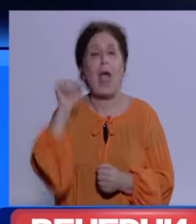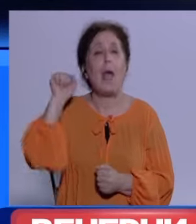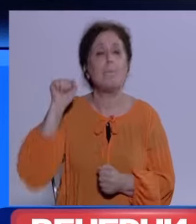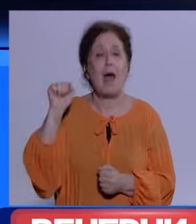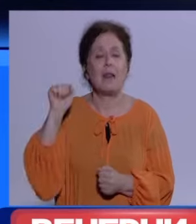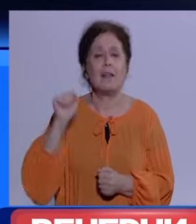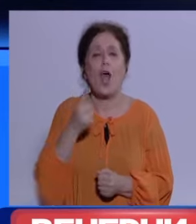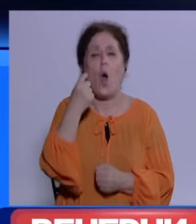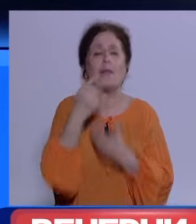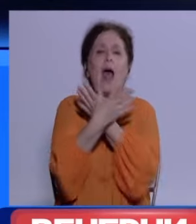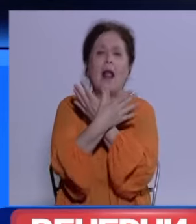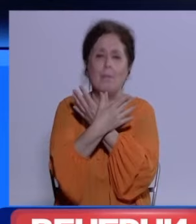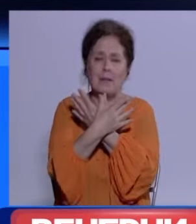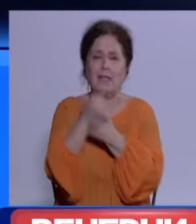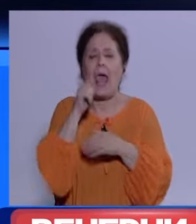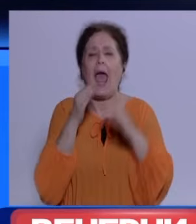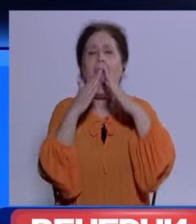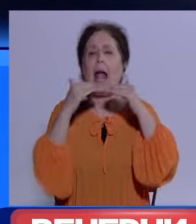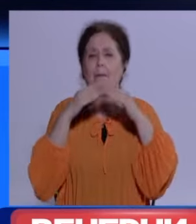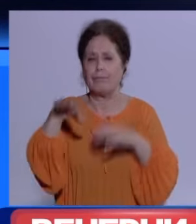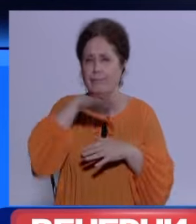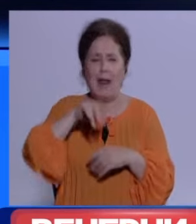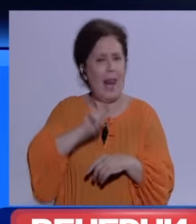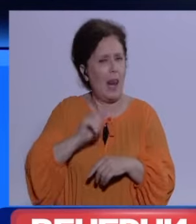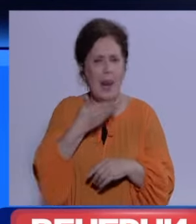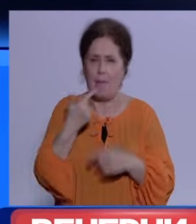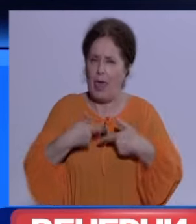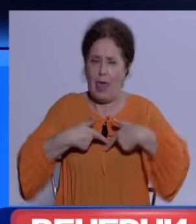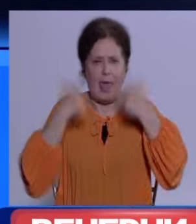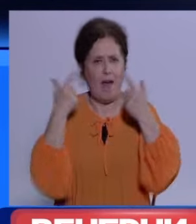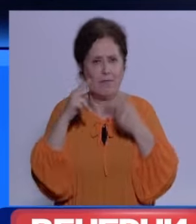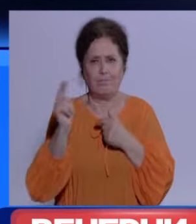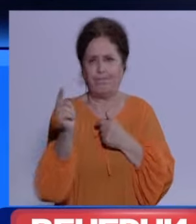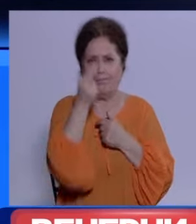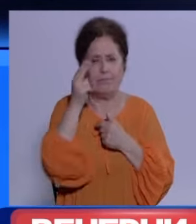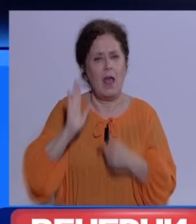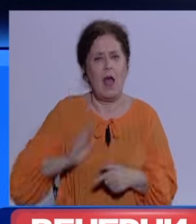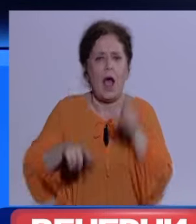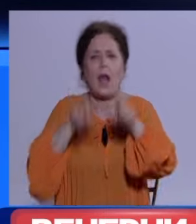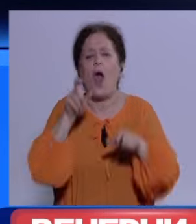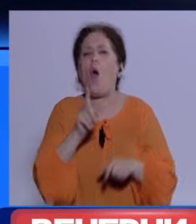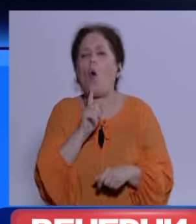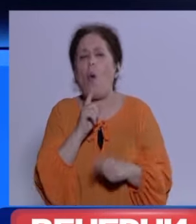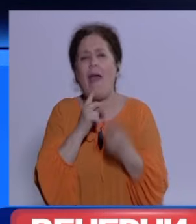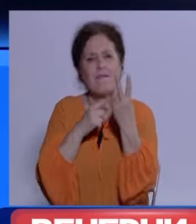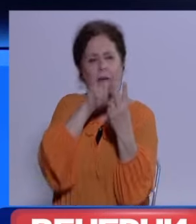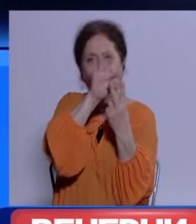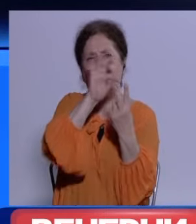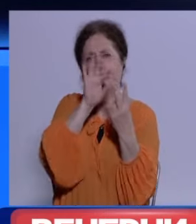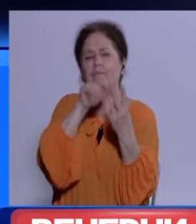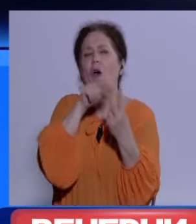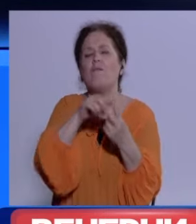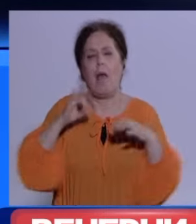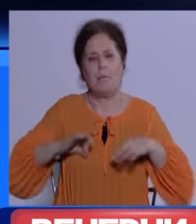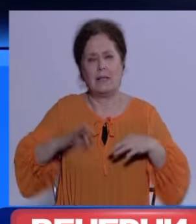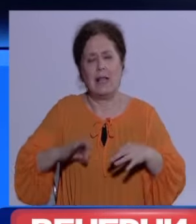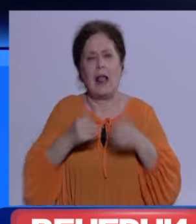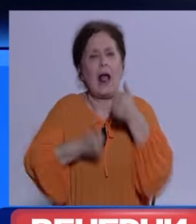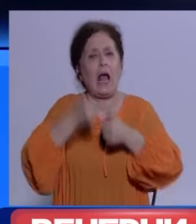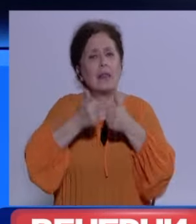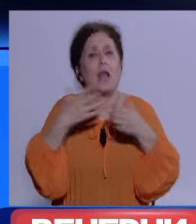Партиите од албанскиот кампус нема јавно да ги повикаат граѓаните кого од двајцата председателски кандидати да